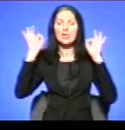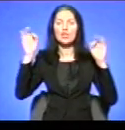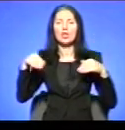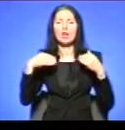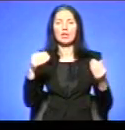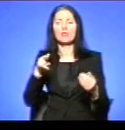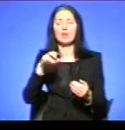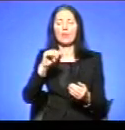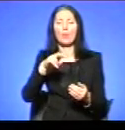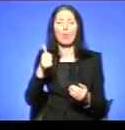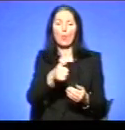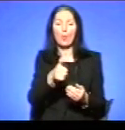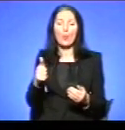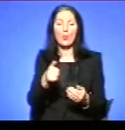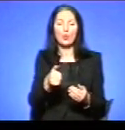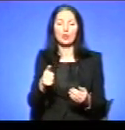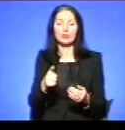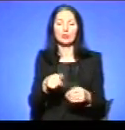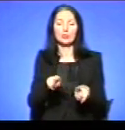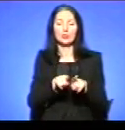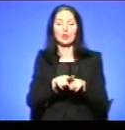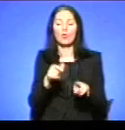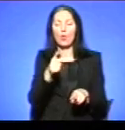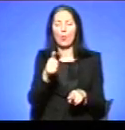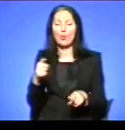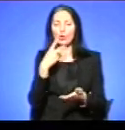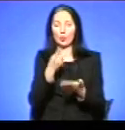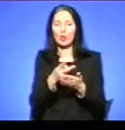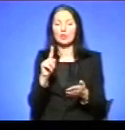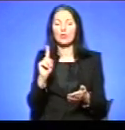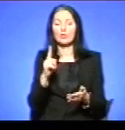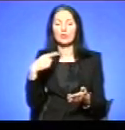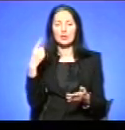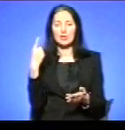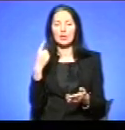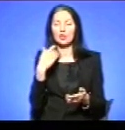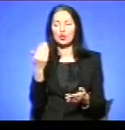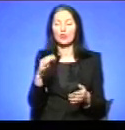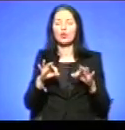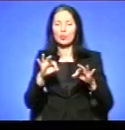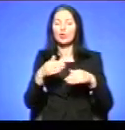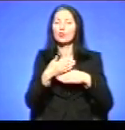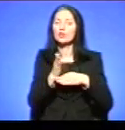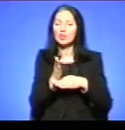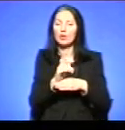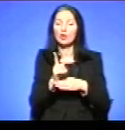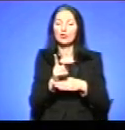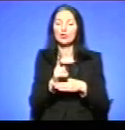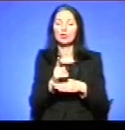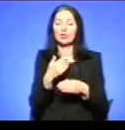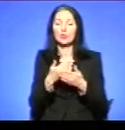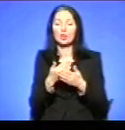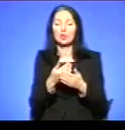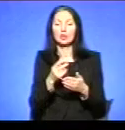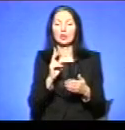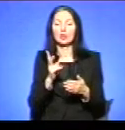пульт цей. Щоб і пульт також показував сигнал, що ваш автомобіль або відкривають, або допустимо, хтось там по